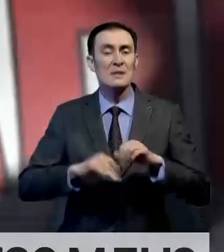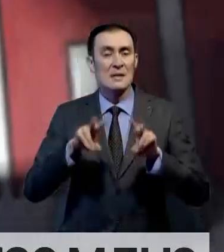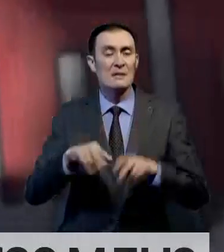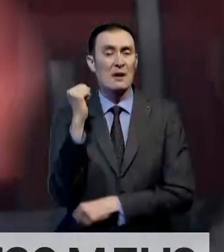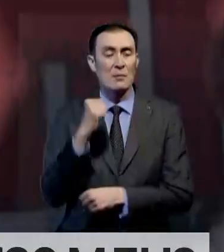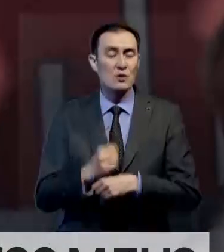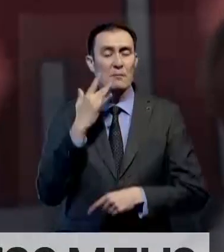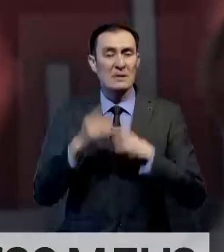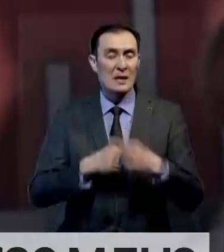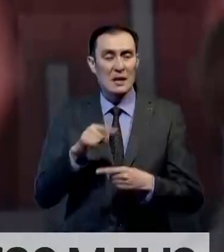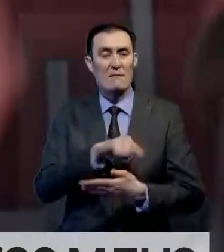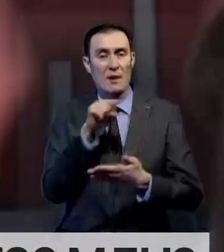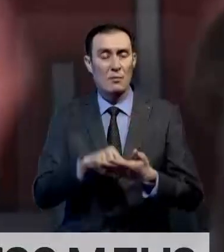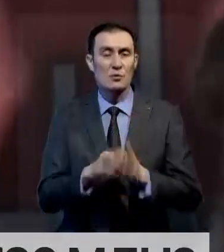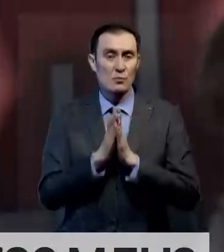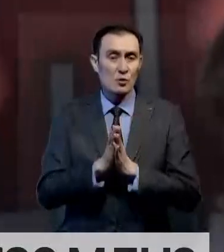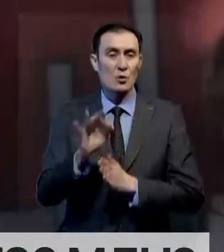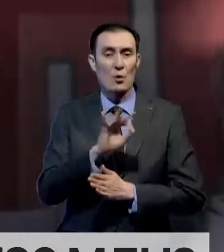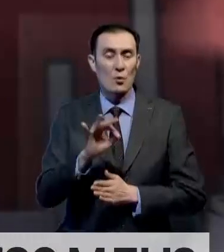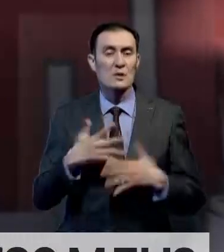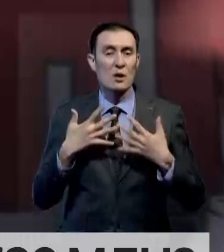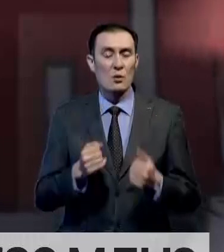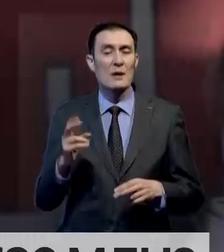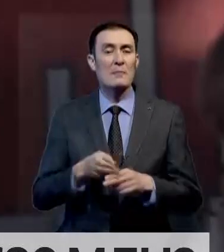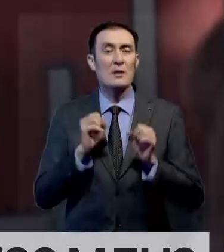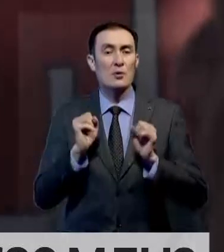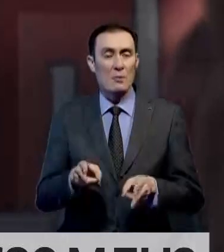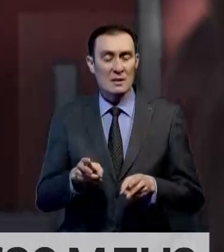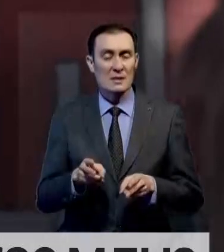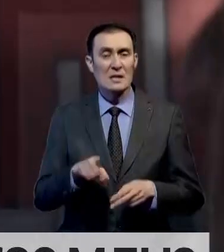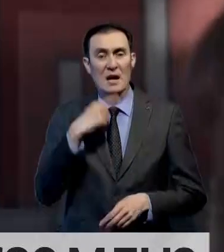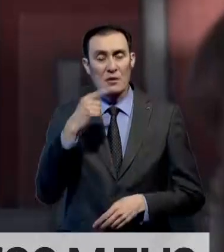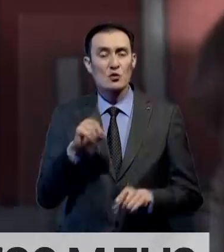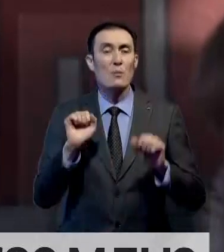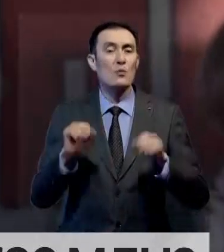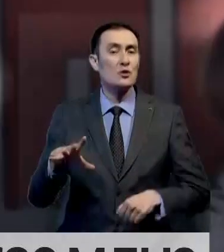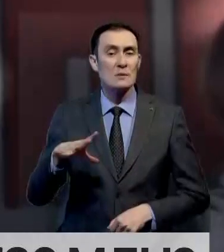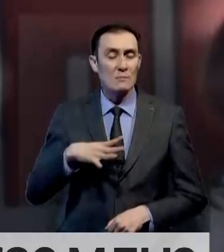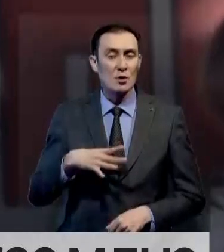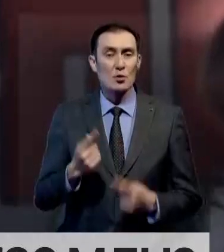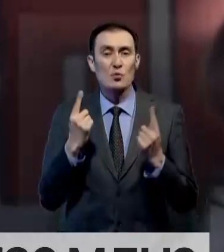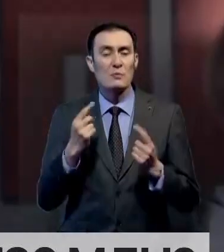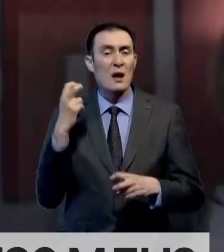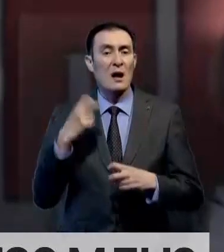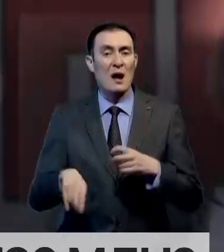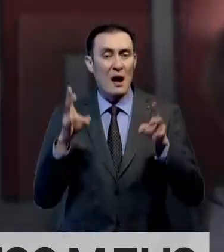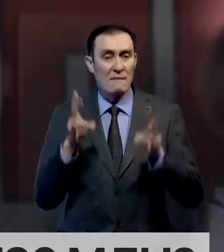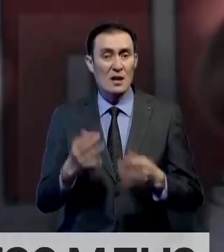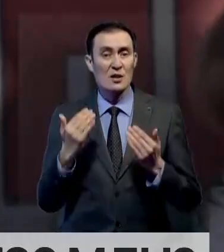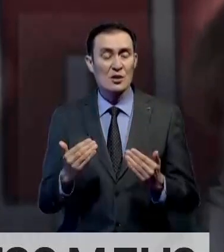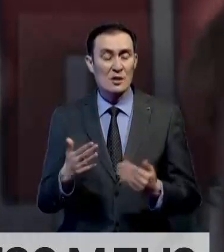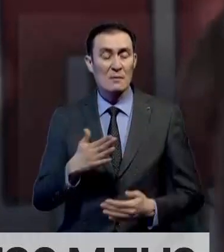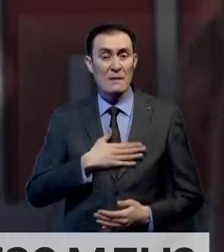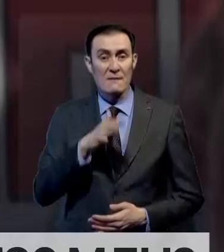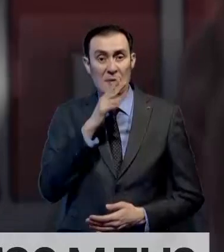которые постоянно поднимают вопросы, касающиеся здоровья и безопасности, и указывали на возможность серьезной аварии. Сейчас мы